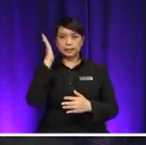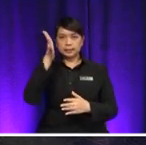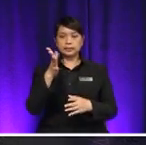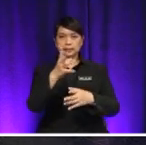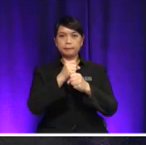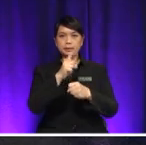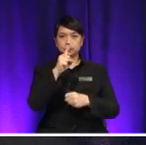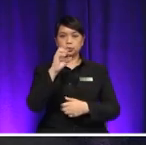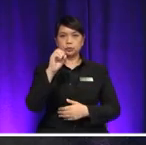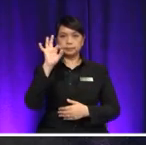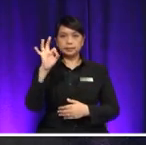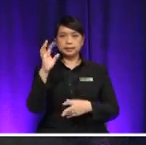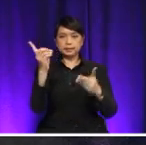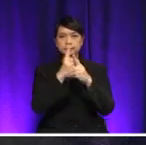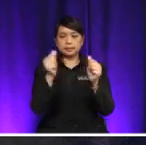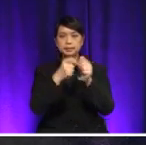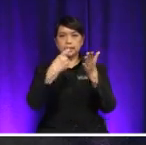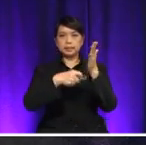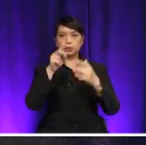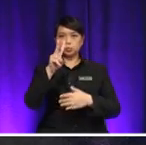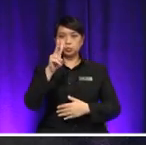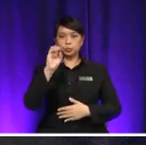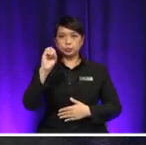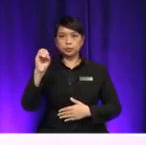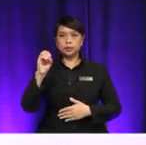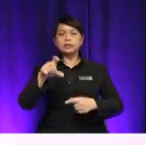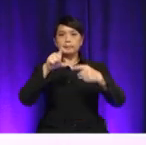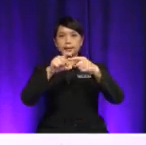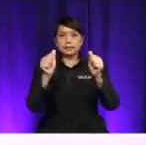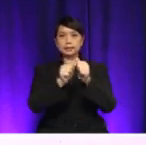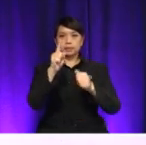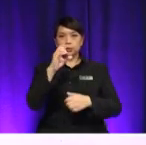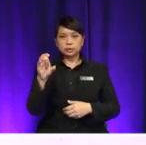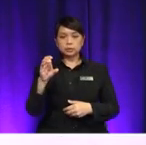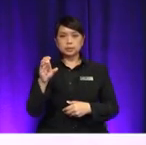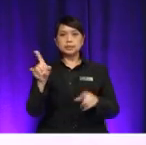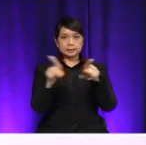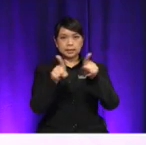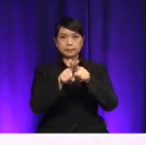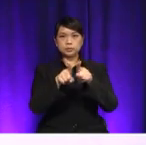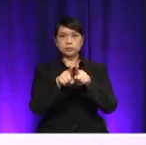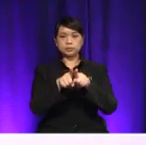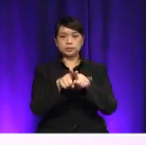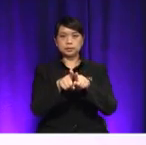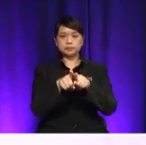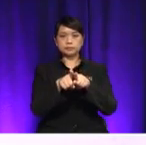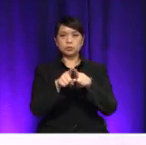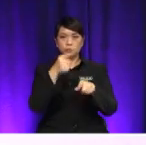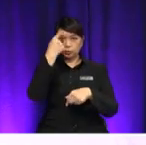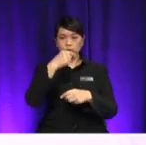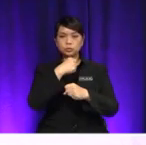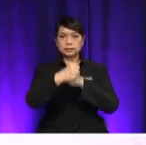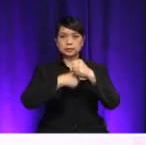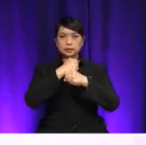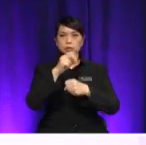darat dengan harga tahun 2000 bahagia dengan sekarang begitu juga dengan tahun harga